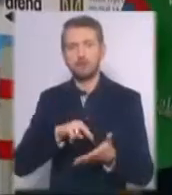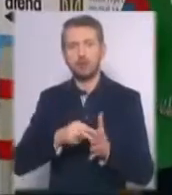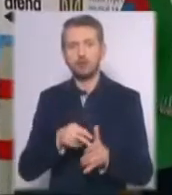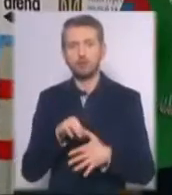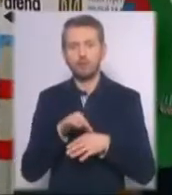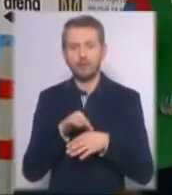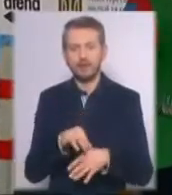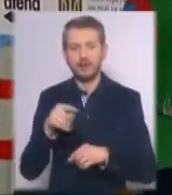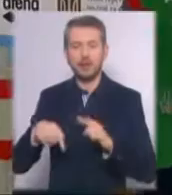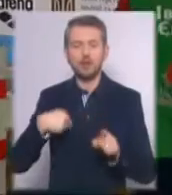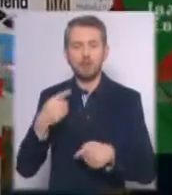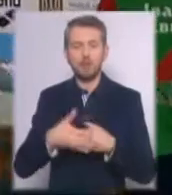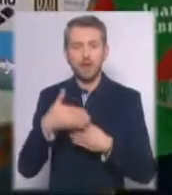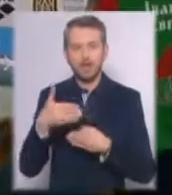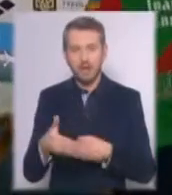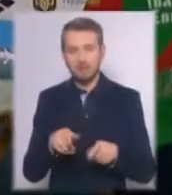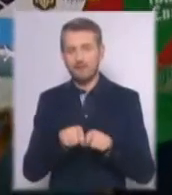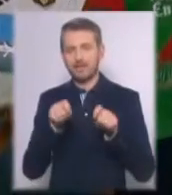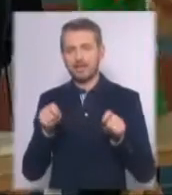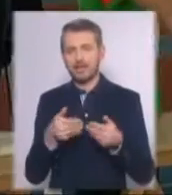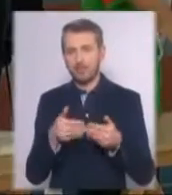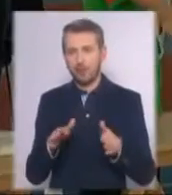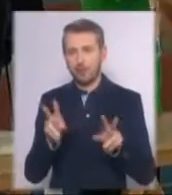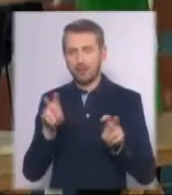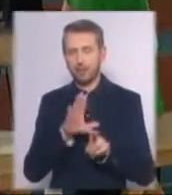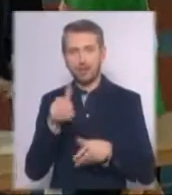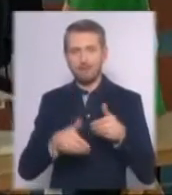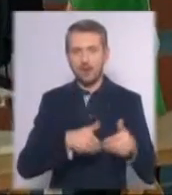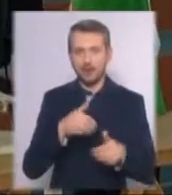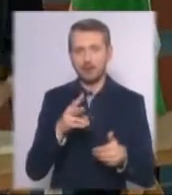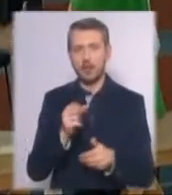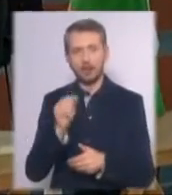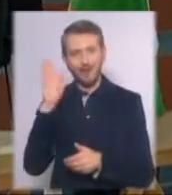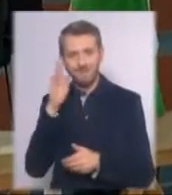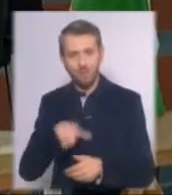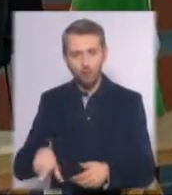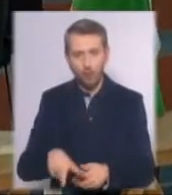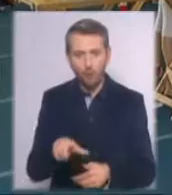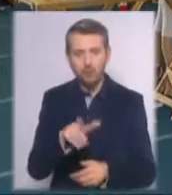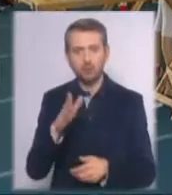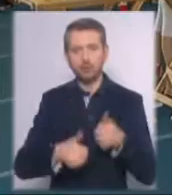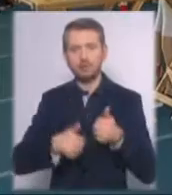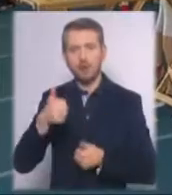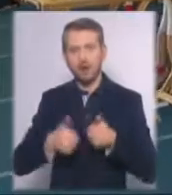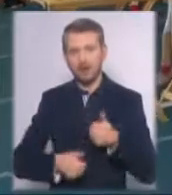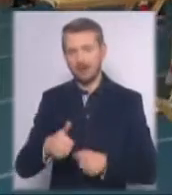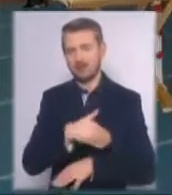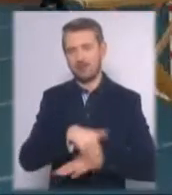провести наступний етап відкритого типу не у басейні, а на водоймі, і змагатимуться спортсмени просто